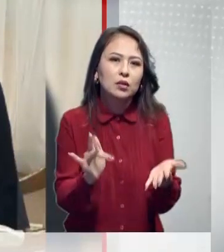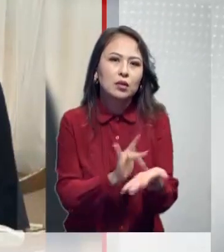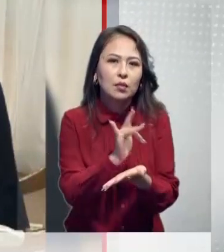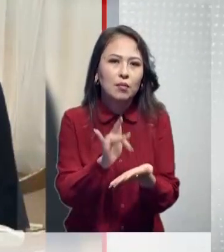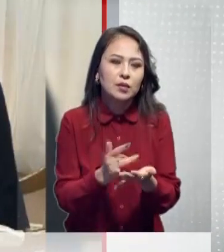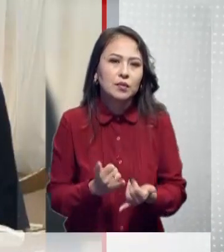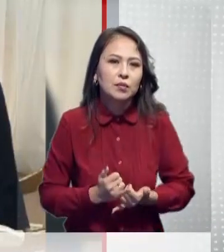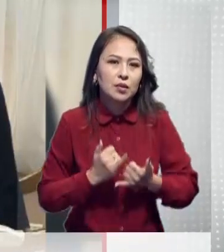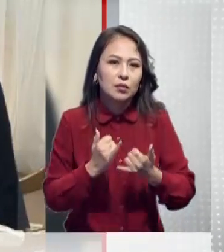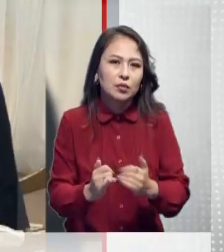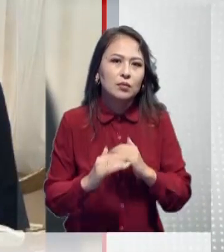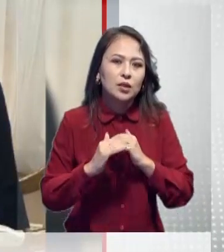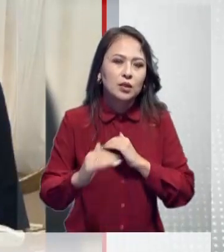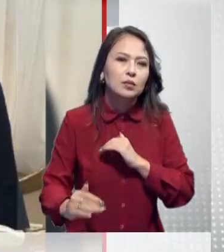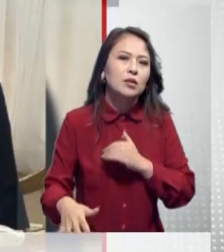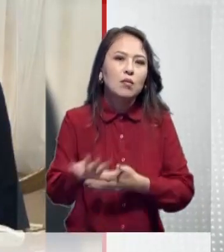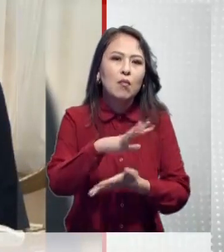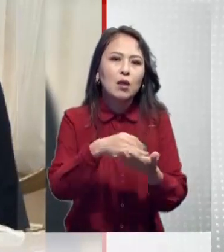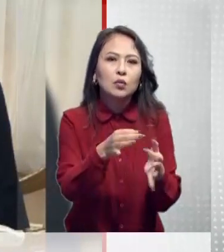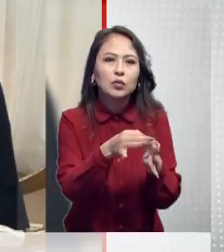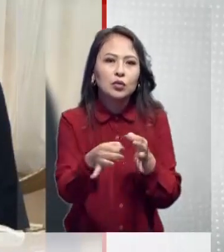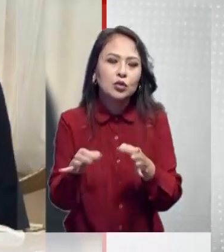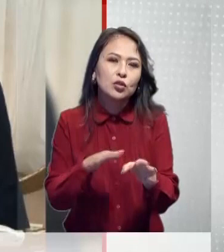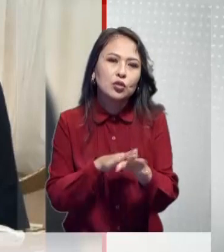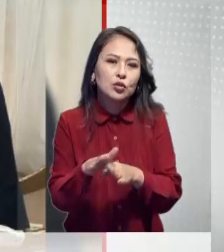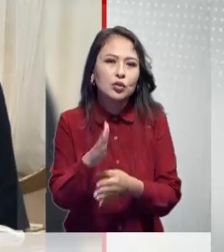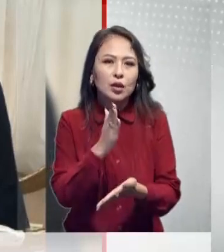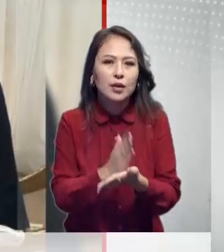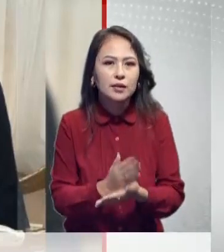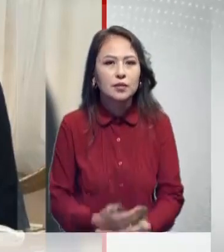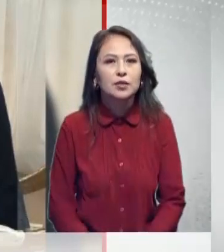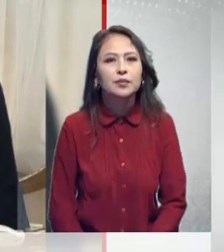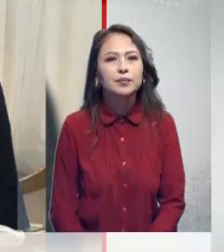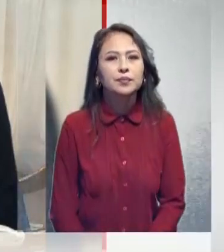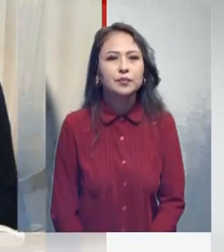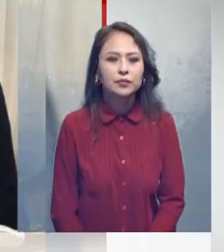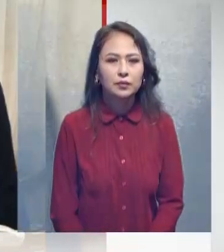шағын қалаларға басымдық бере отырып, еліміздің барлық өңірлерінде жүзеге асып жатыр.